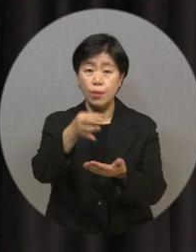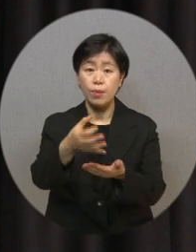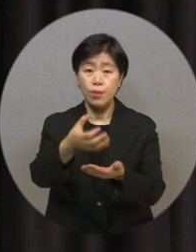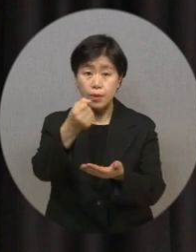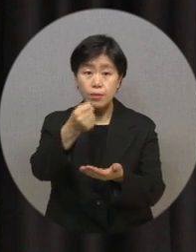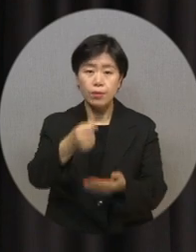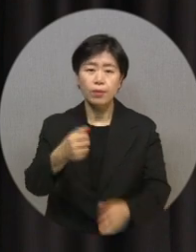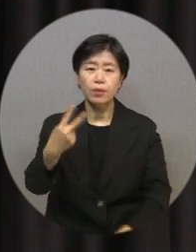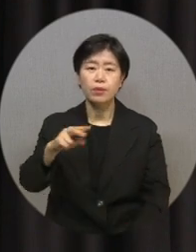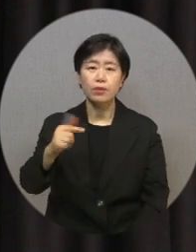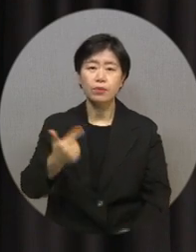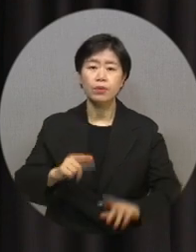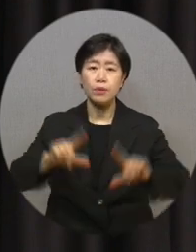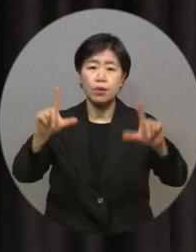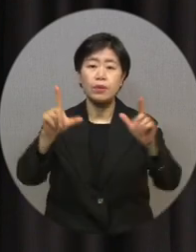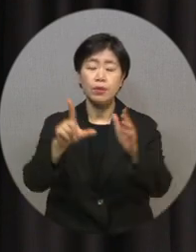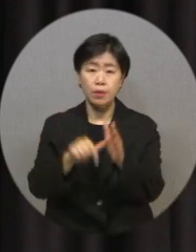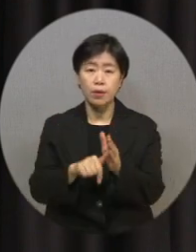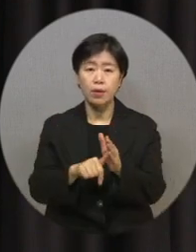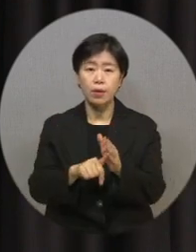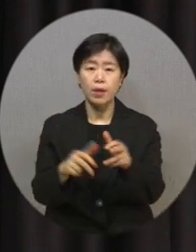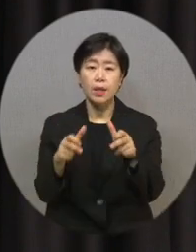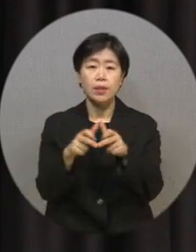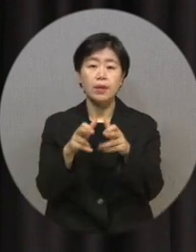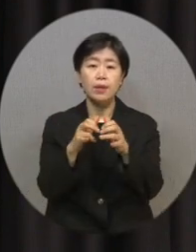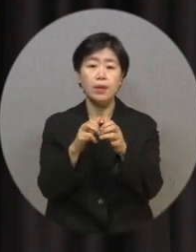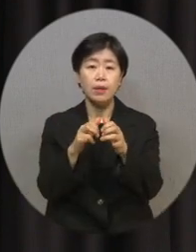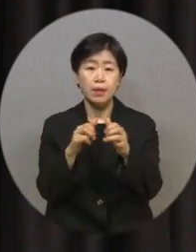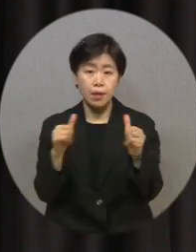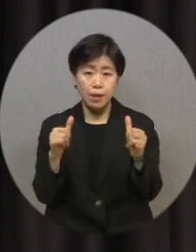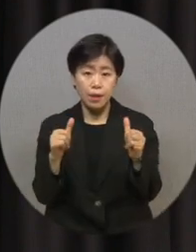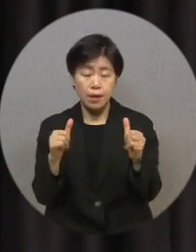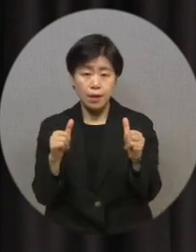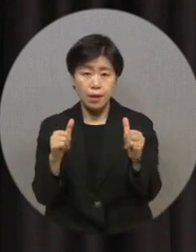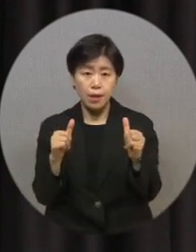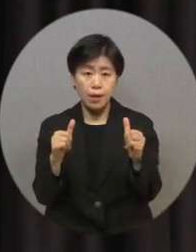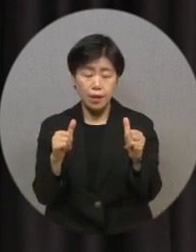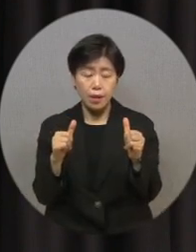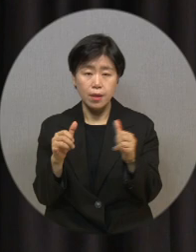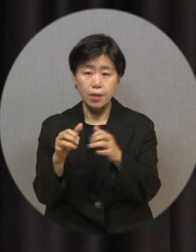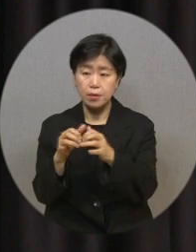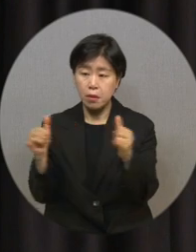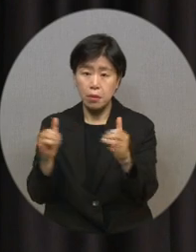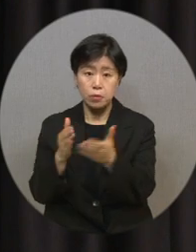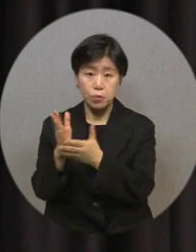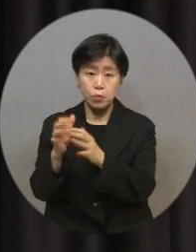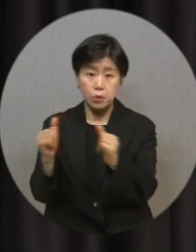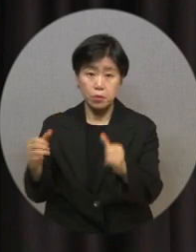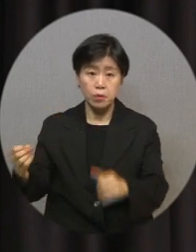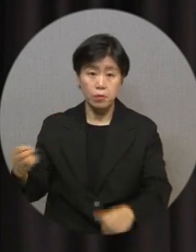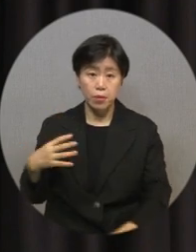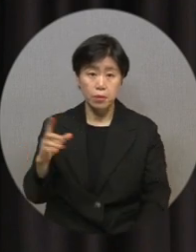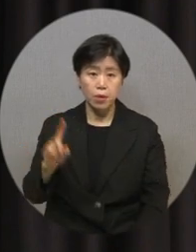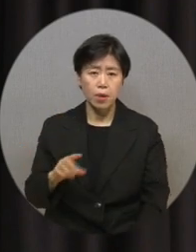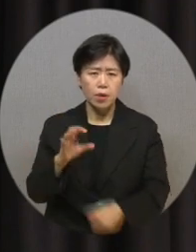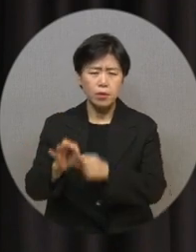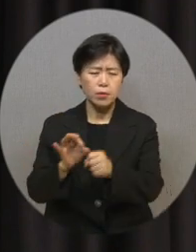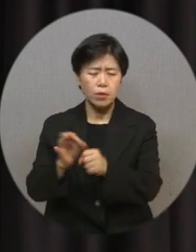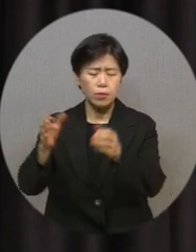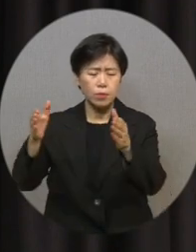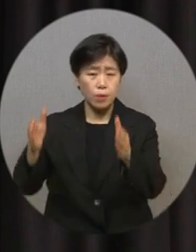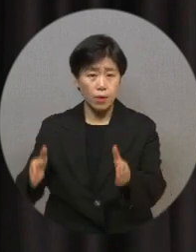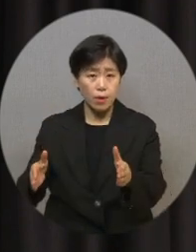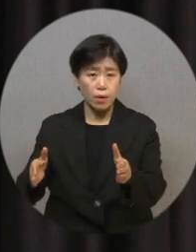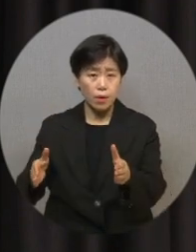장애계에서 장애인들을 위한 종합 복 복합 공간이 좀 필요하다 그러면서 10년 동안 줄기차게 노력을 했고요